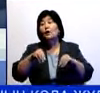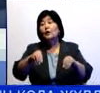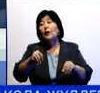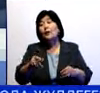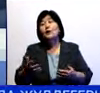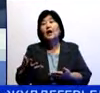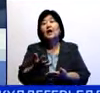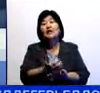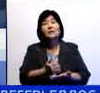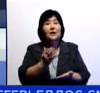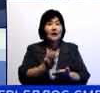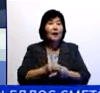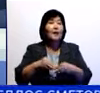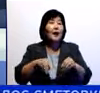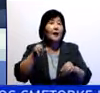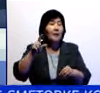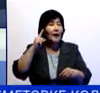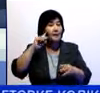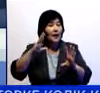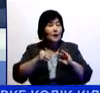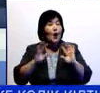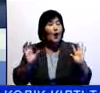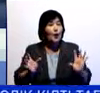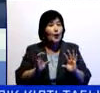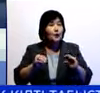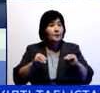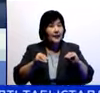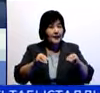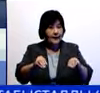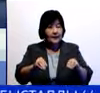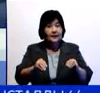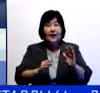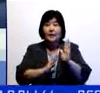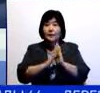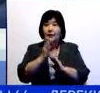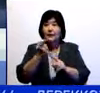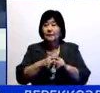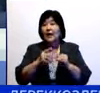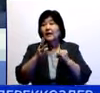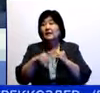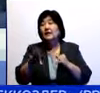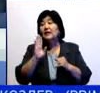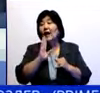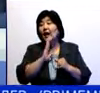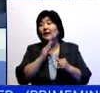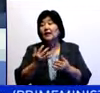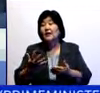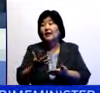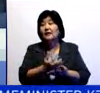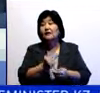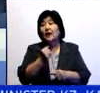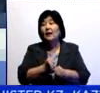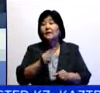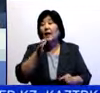оның жемісін татып отырған бағбанның пайымы. Күтімді егін бітімді демекші, жер анадан ырзық несібесін айырып